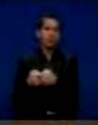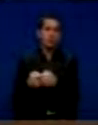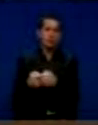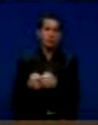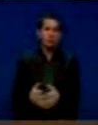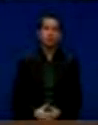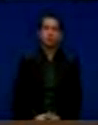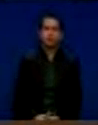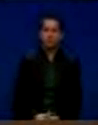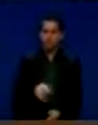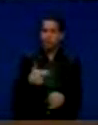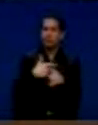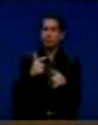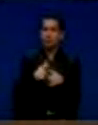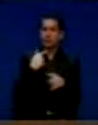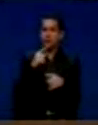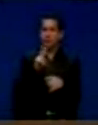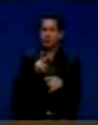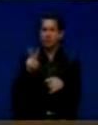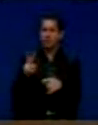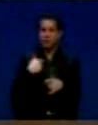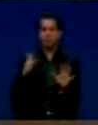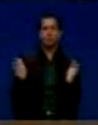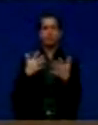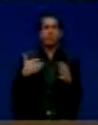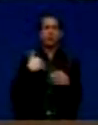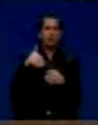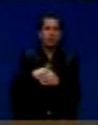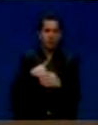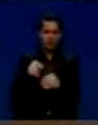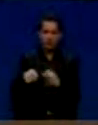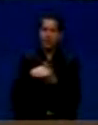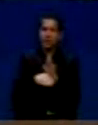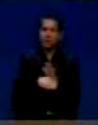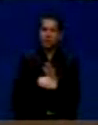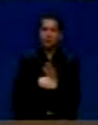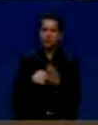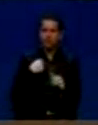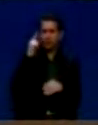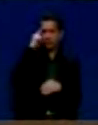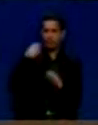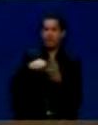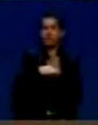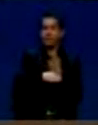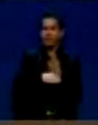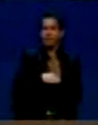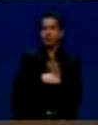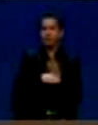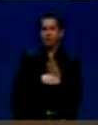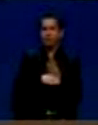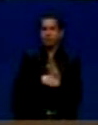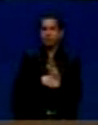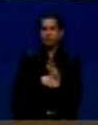për këto arsye që i përmenda, lëvizja vendosje ka të pamundur që ta votoj këtë ligj, sepse mendojmë që ky ligj është në njërin anë